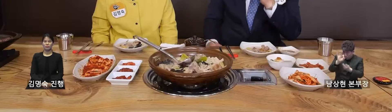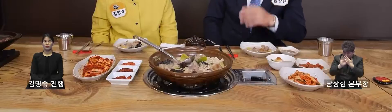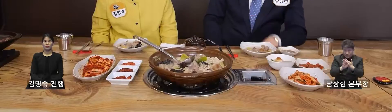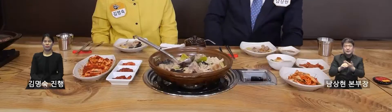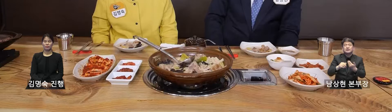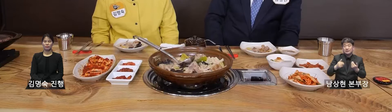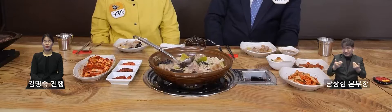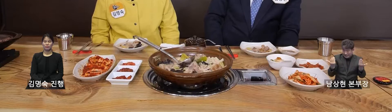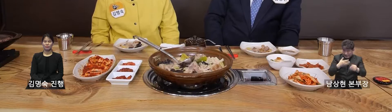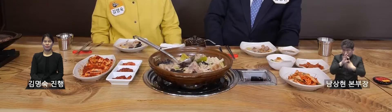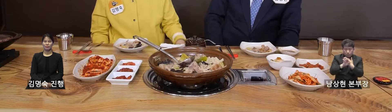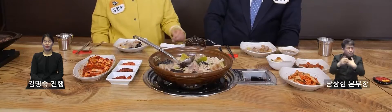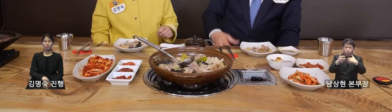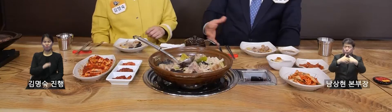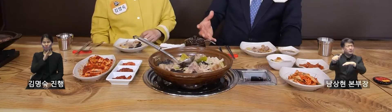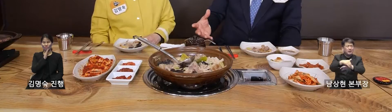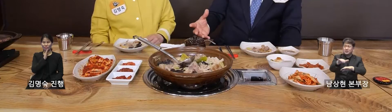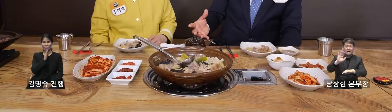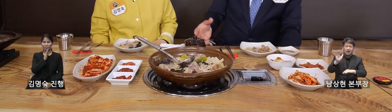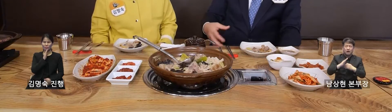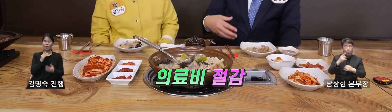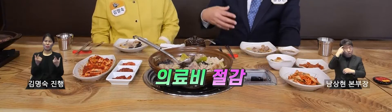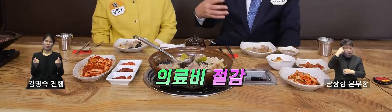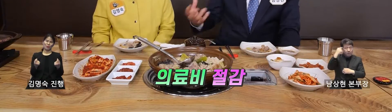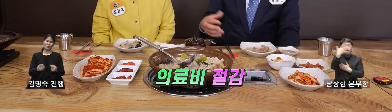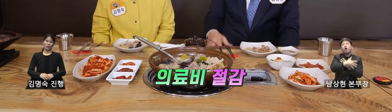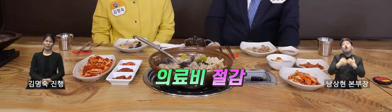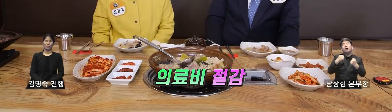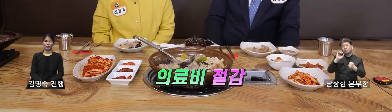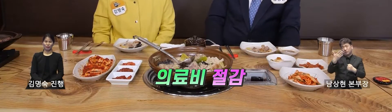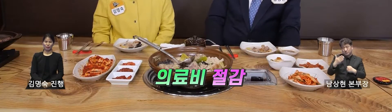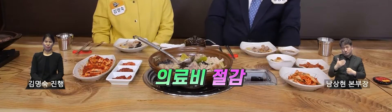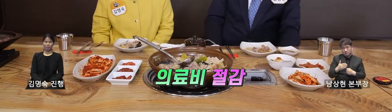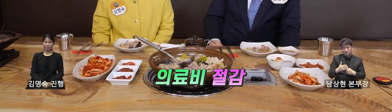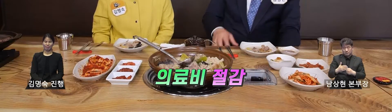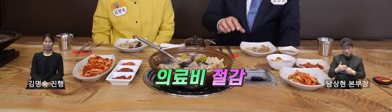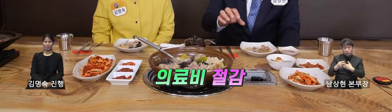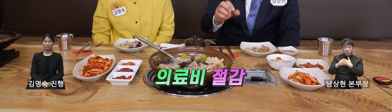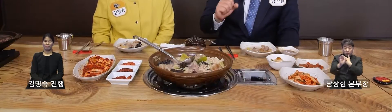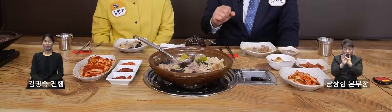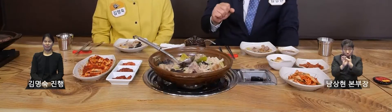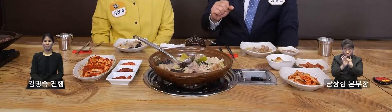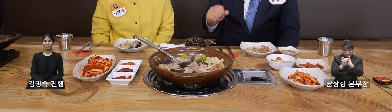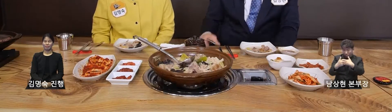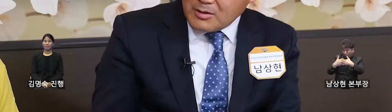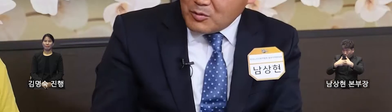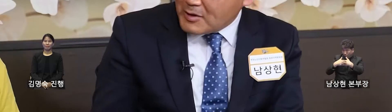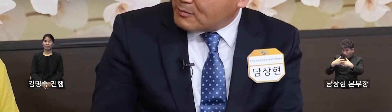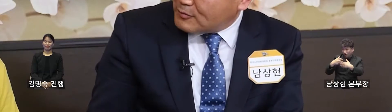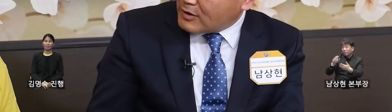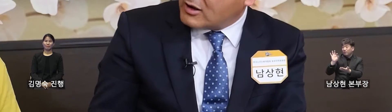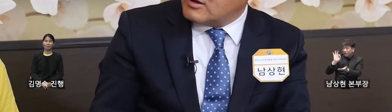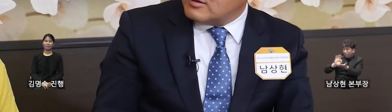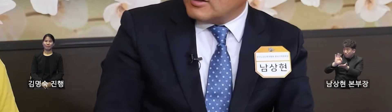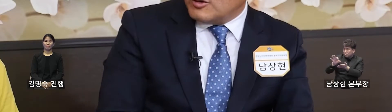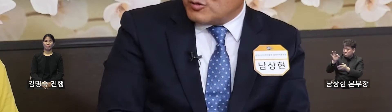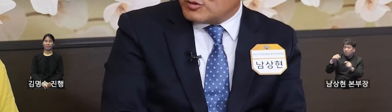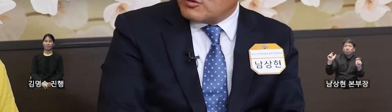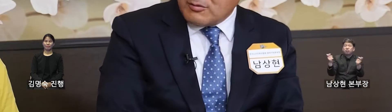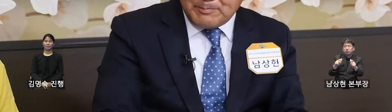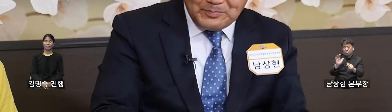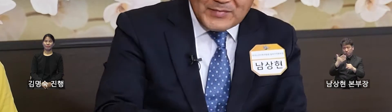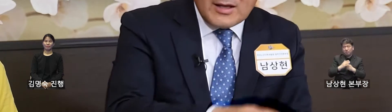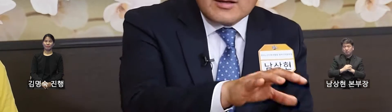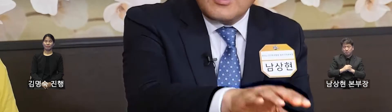일하시면 병원도 안 가요, 잘. 그렇죠. 네, 건강하시니까 그러면 의료비가 절감돼요. 뭐 일 안 하시면 다리 아프, 팔 아프 아까